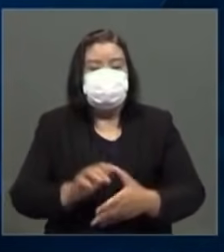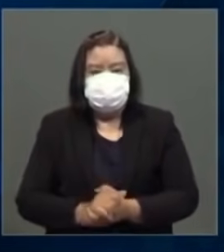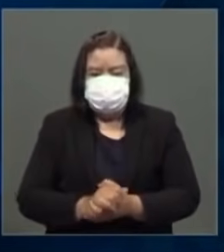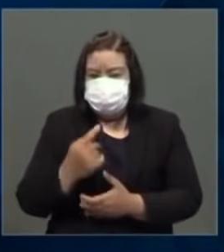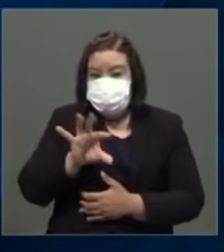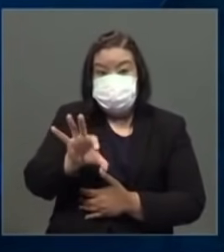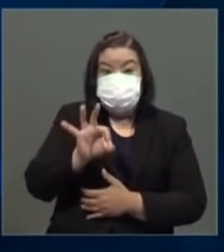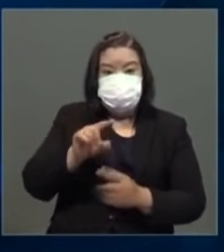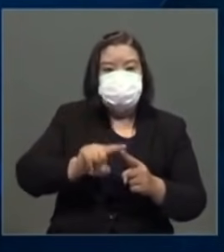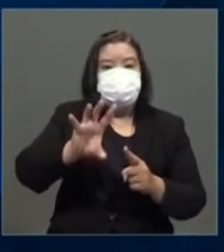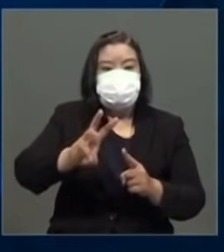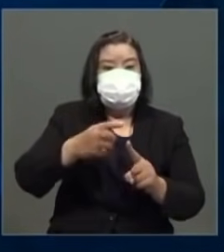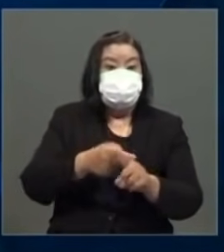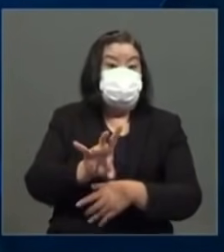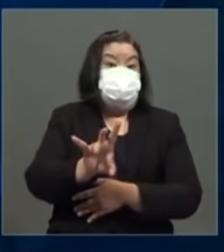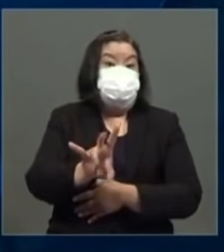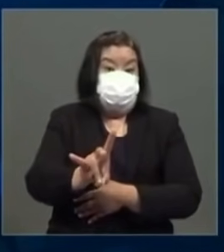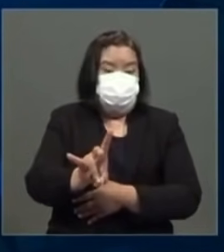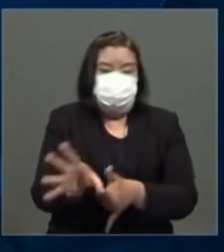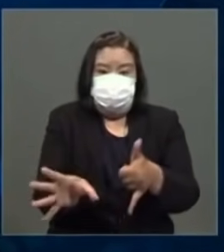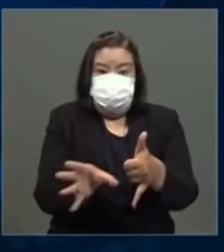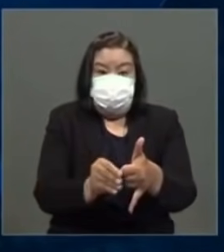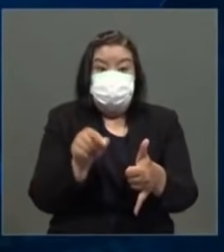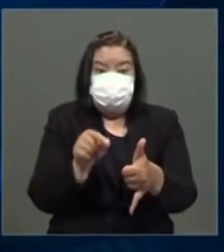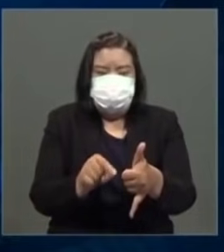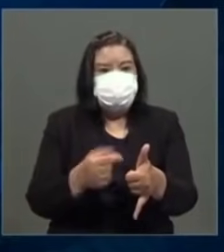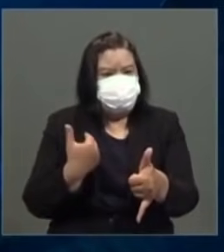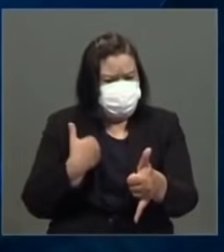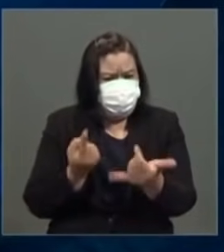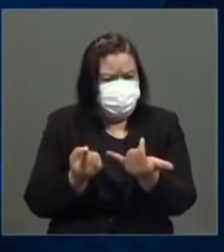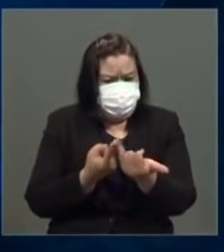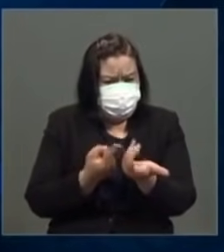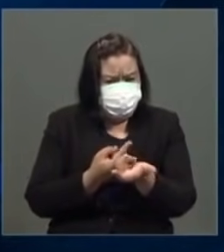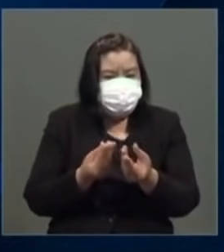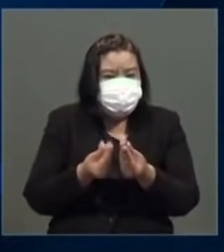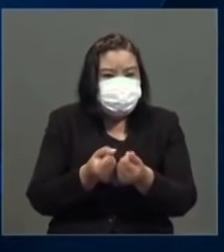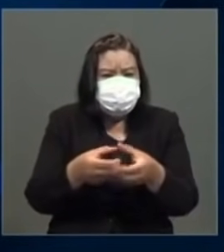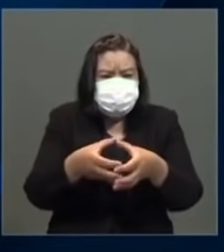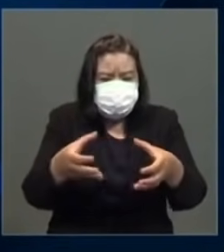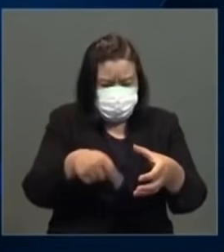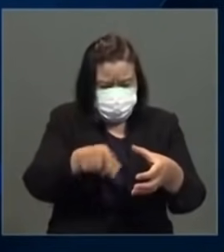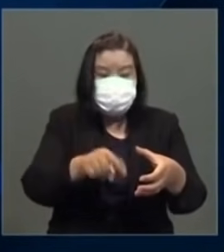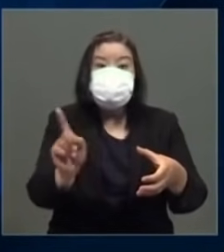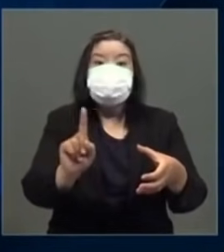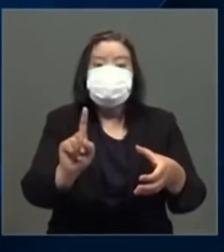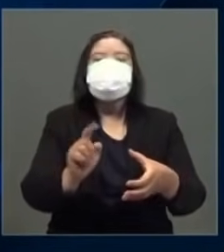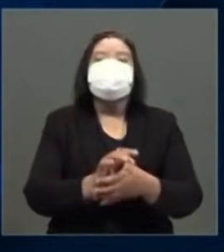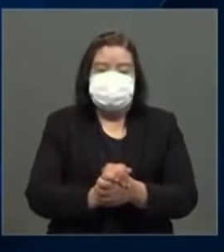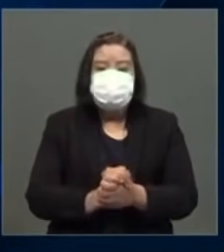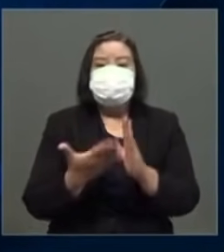ครับว่ามีการติดเชื้อกันไปเนี่ยจำนวนมากทีเดียวเนี่ยไปที่ไหนเยอะที่สุดตะวันออกเฉียง